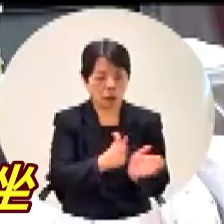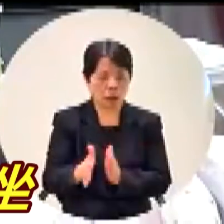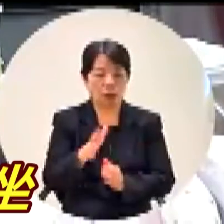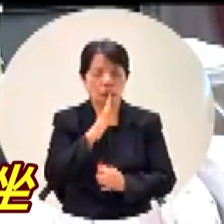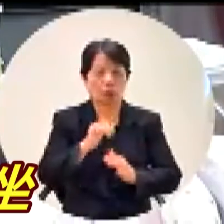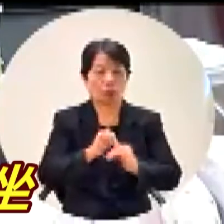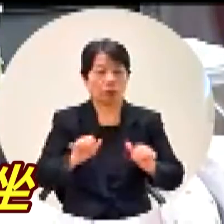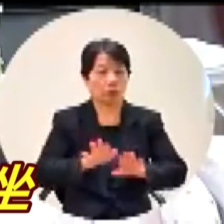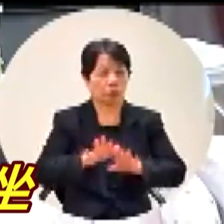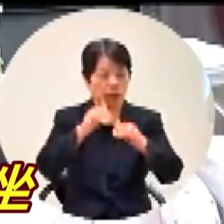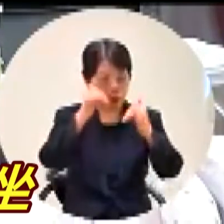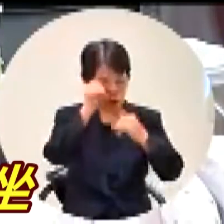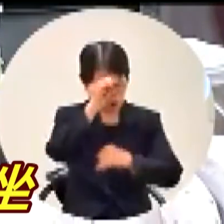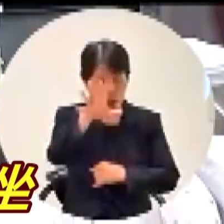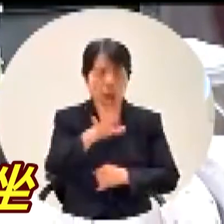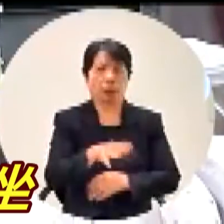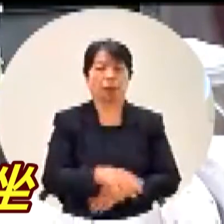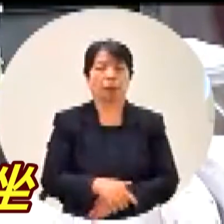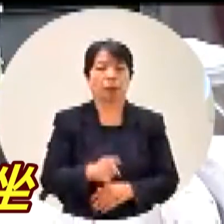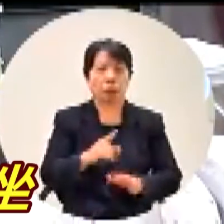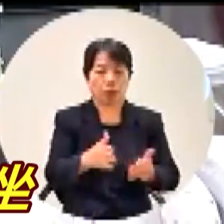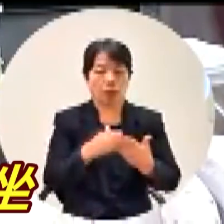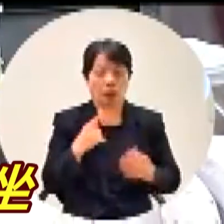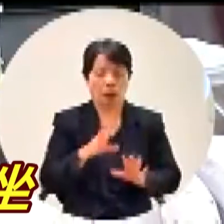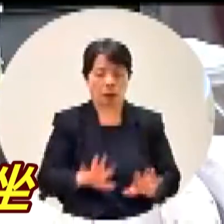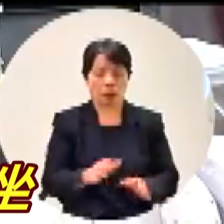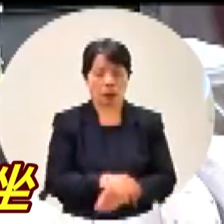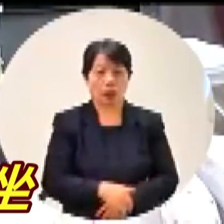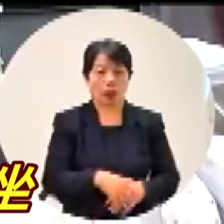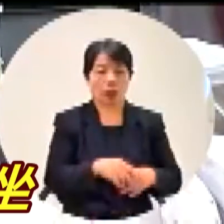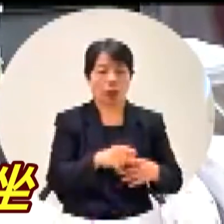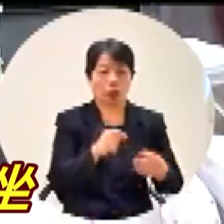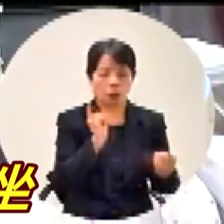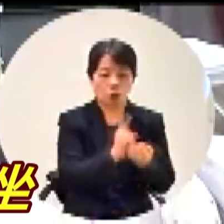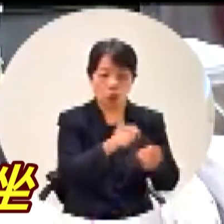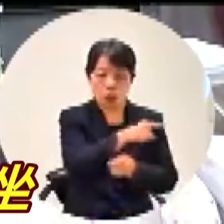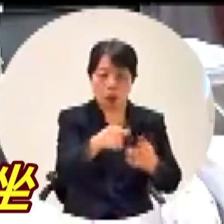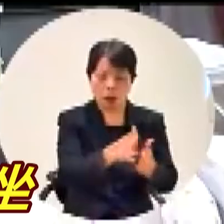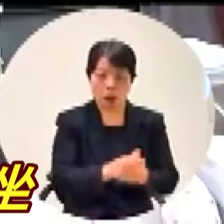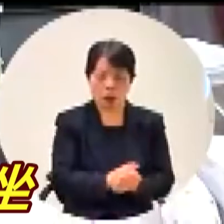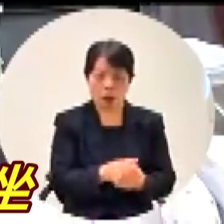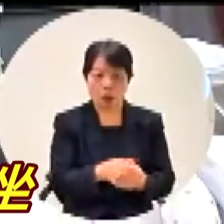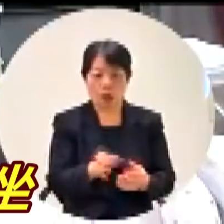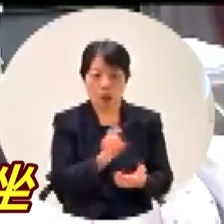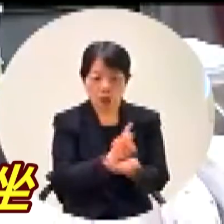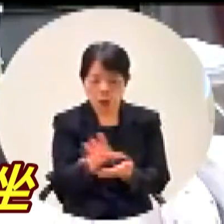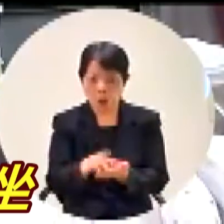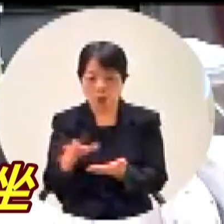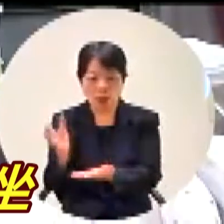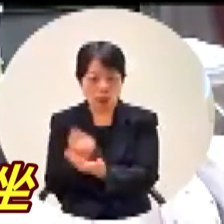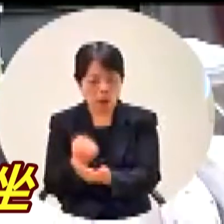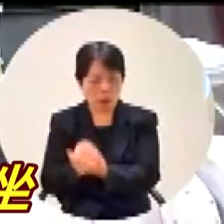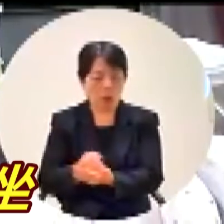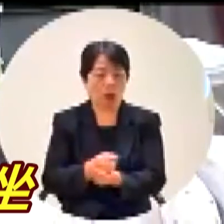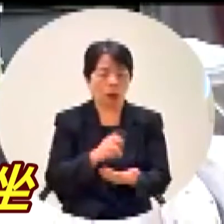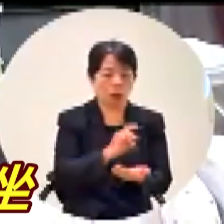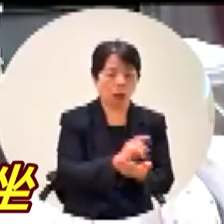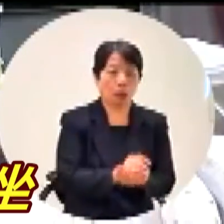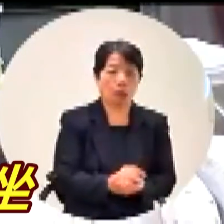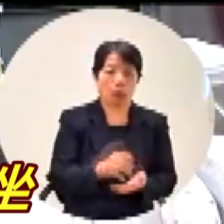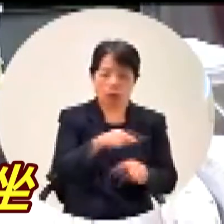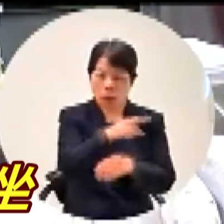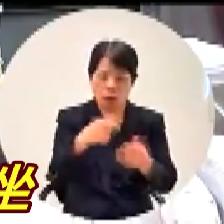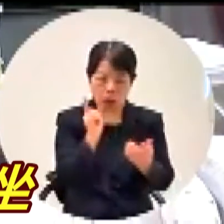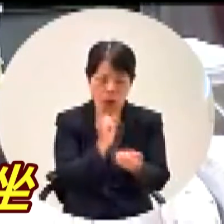的弃居保帅断尾求生。谁可以告诉陈其迈市长，